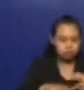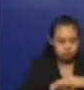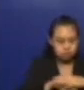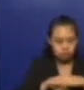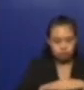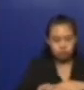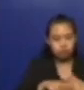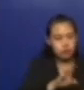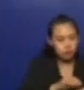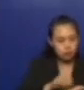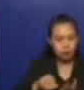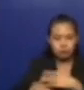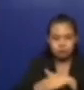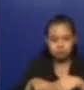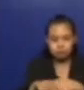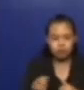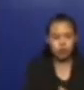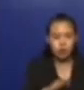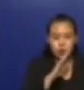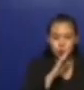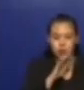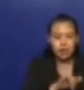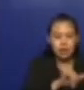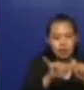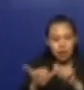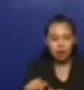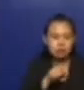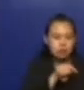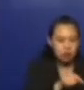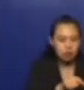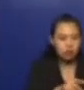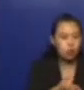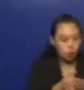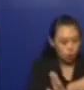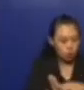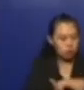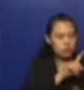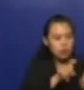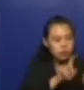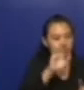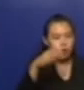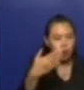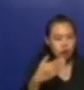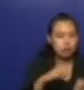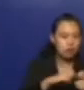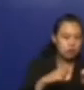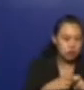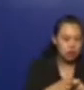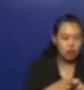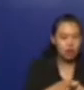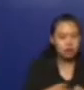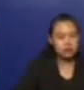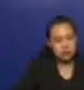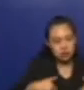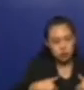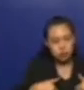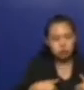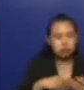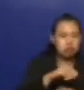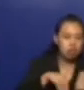าก็ต้องไปถามก่อนว่าผู้ว่าคนนี้เป็นยังไงแก้ปัญหาปากท้องนิวนอร์มอ